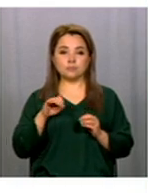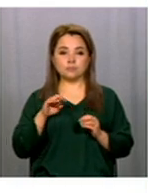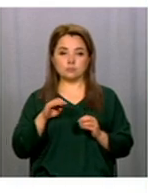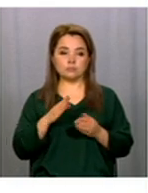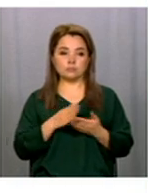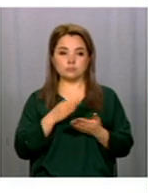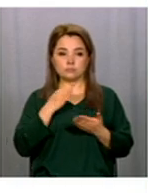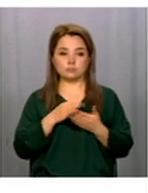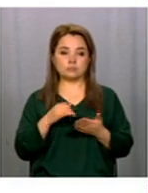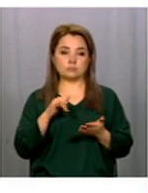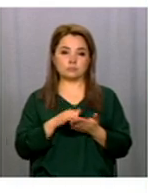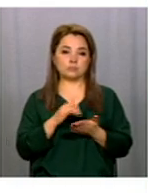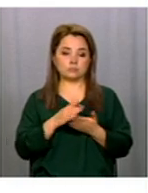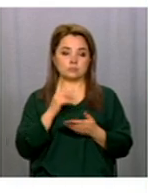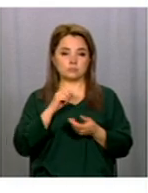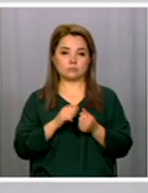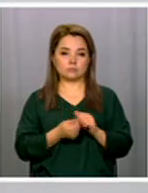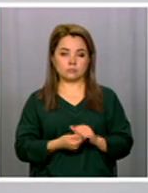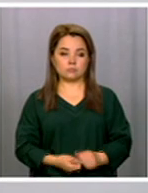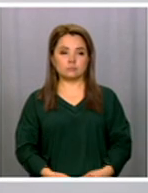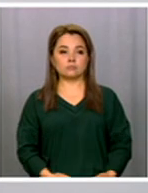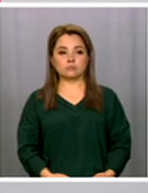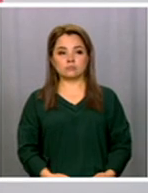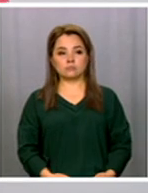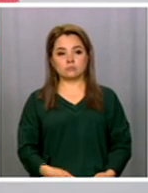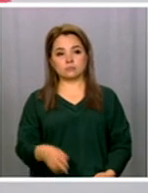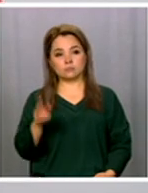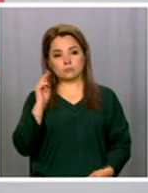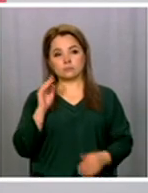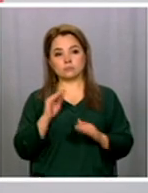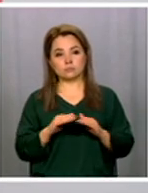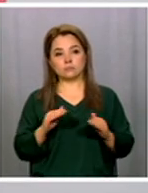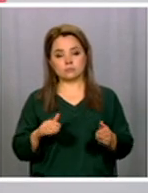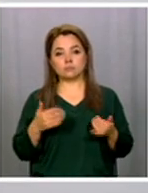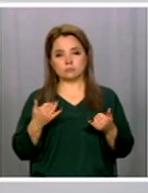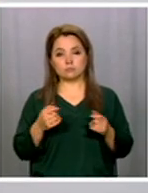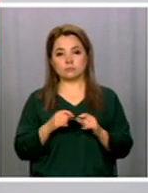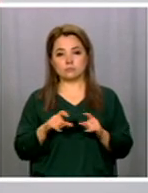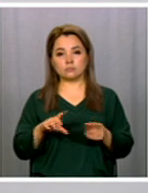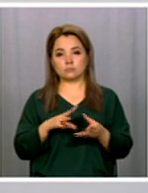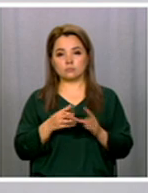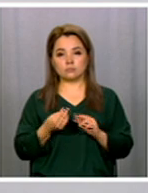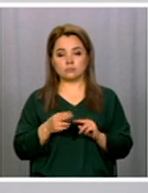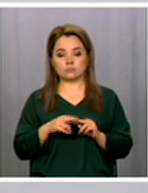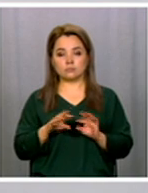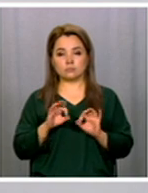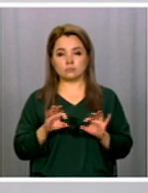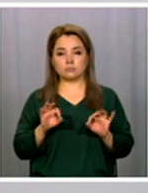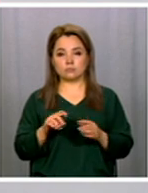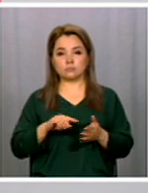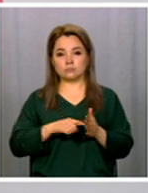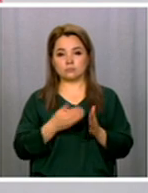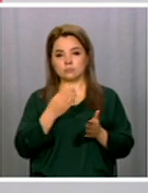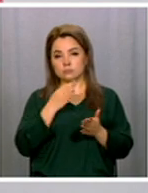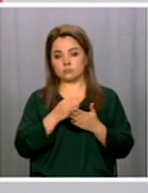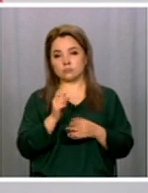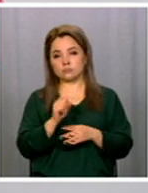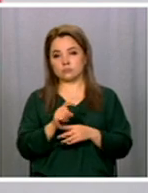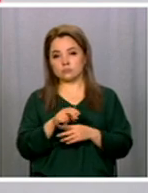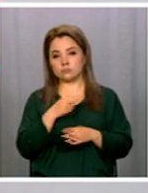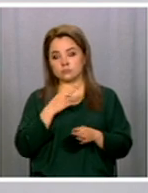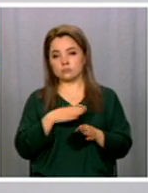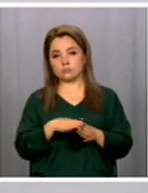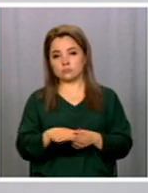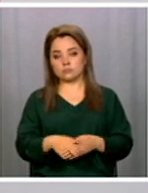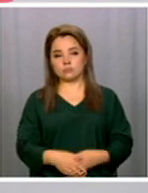орналасқан. Осына естен шығармаңыздар. Оқушылар, бүгінгі сабақты пысықтау мақсатында тапсырмалар